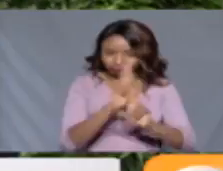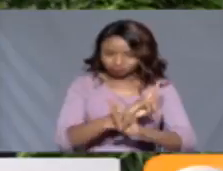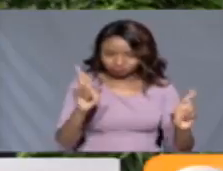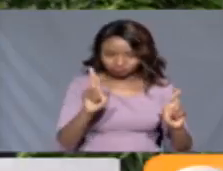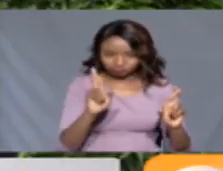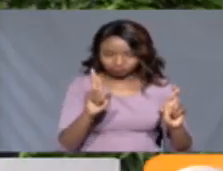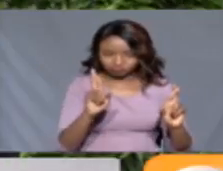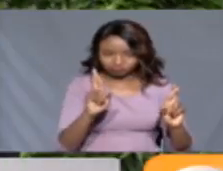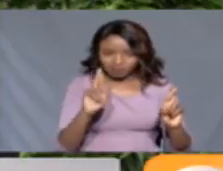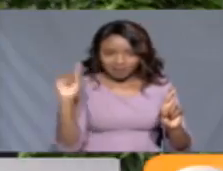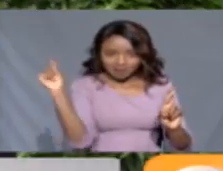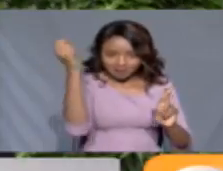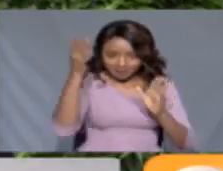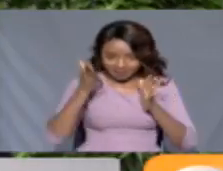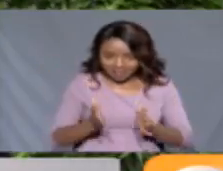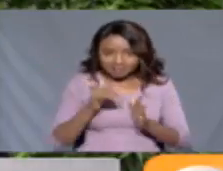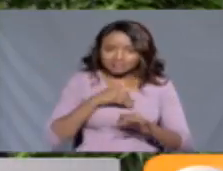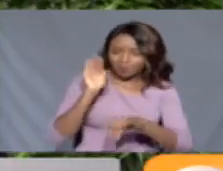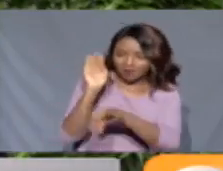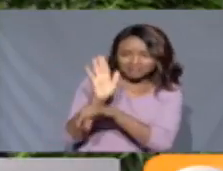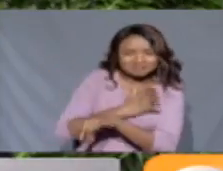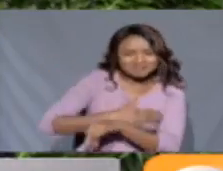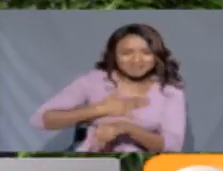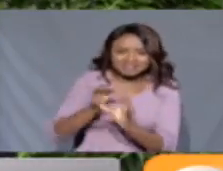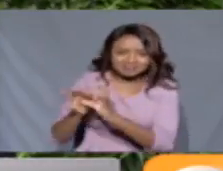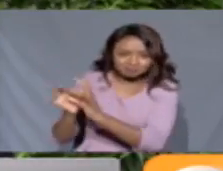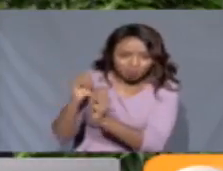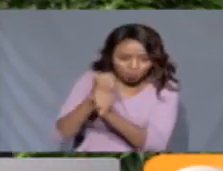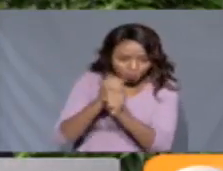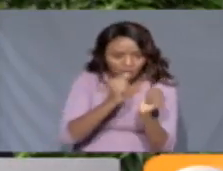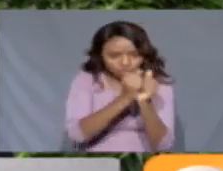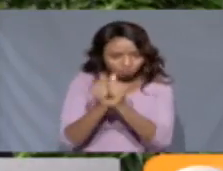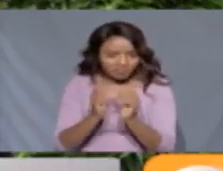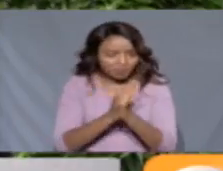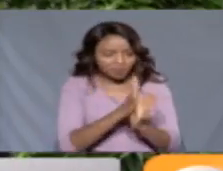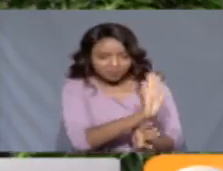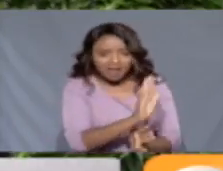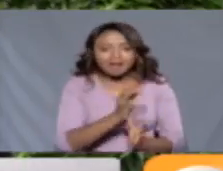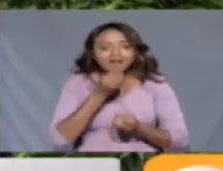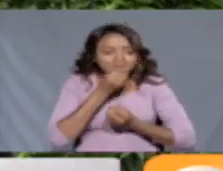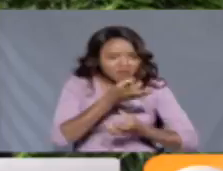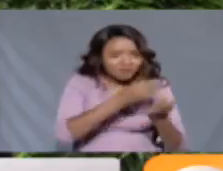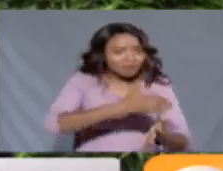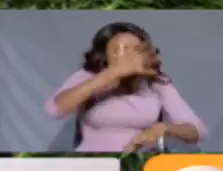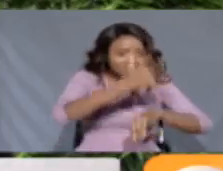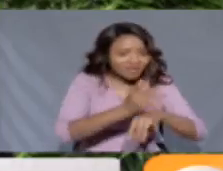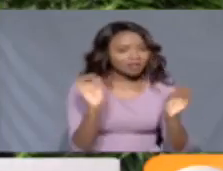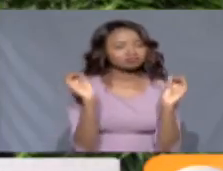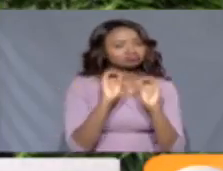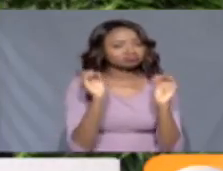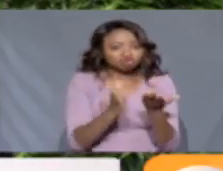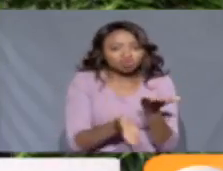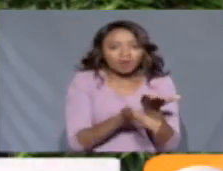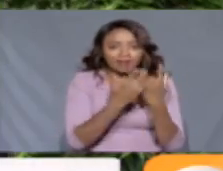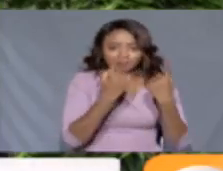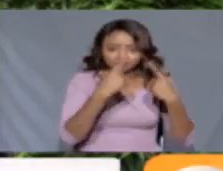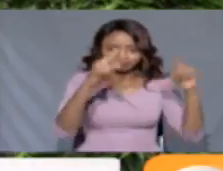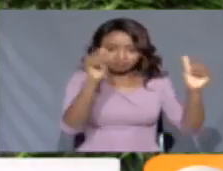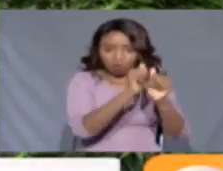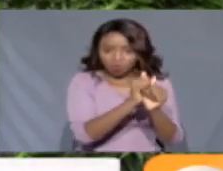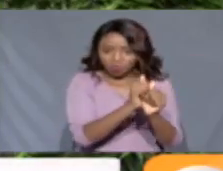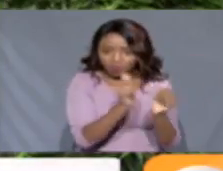go. Kenyans now urged to cooperate with the enumerators, give accurate information to facilitate a successful